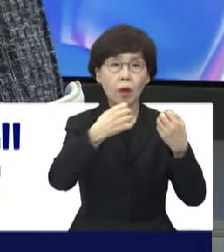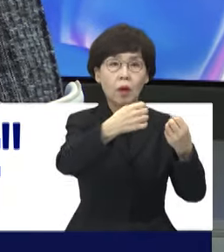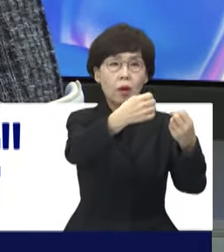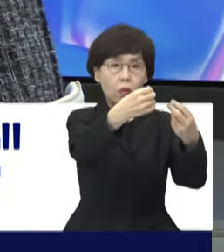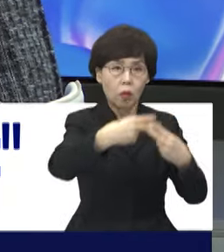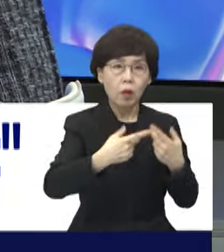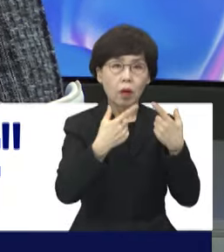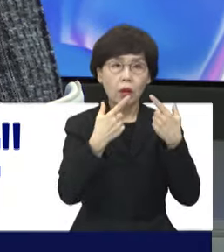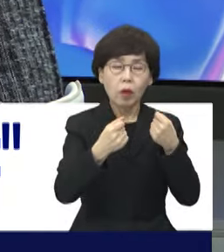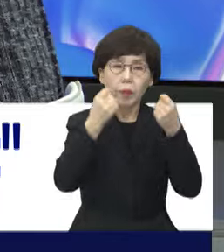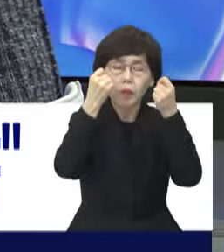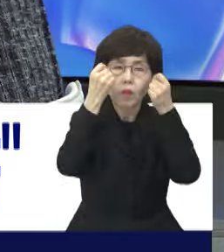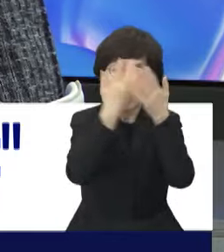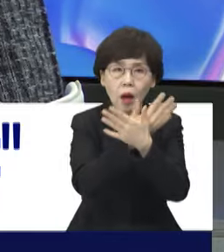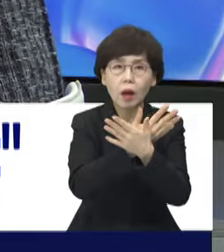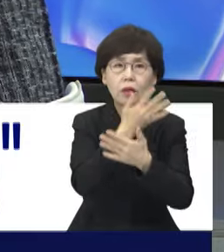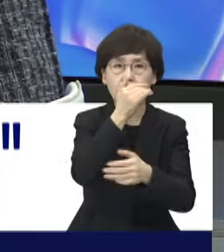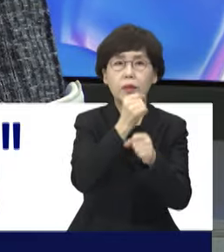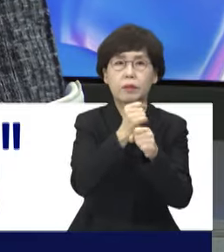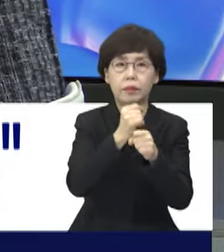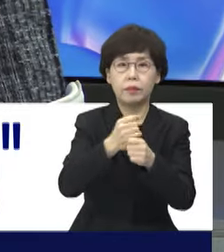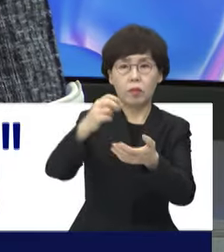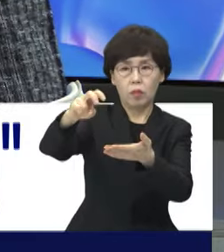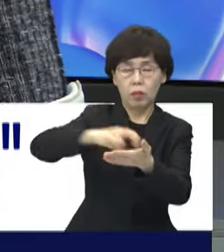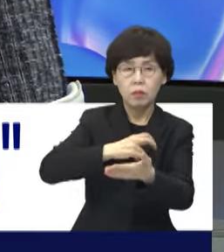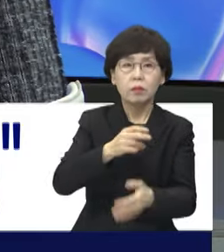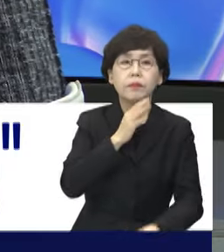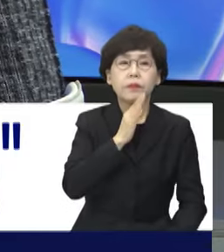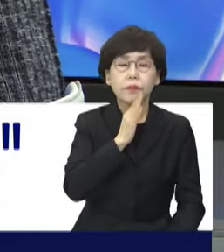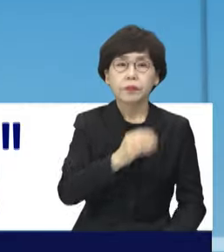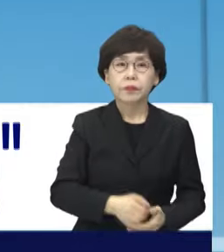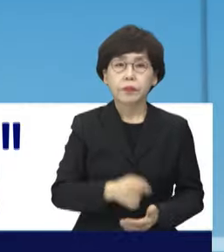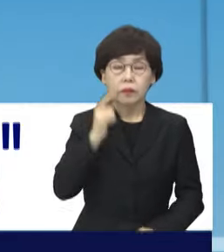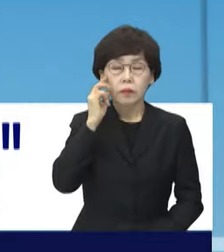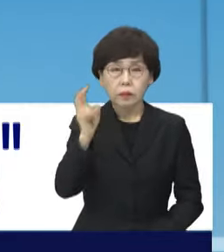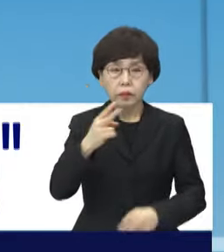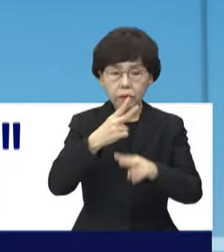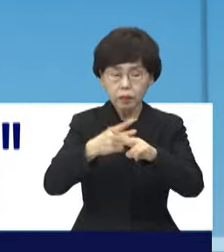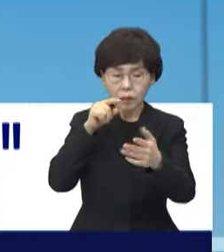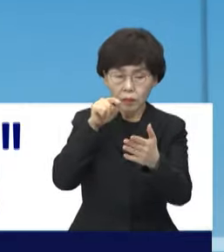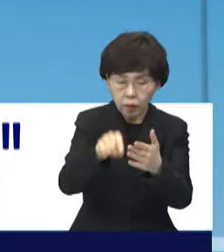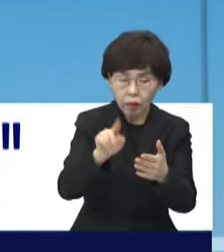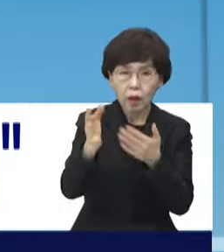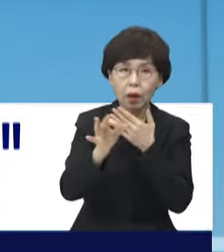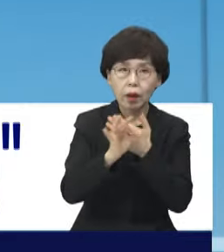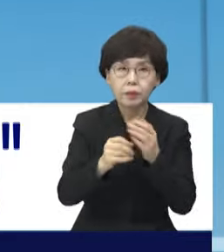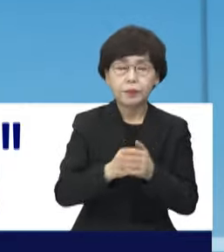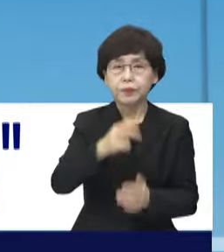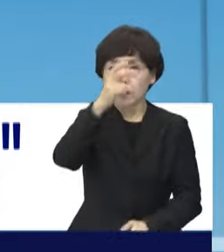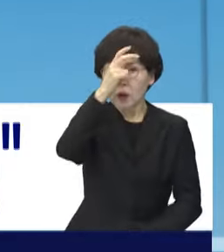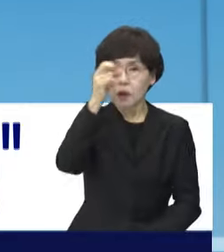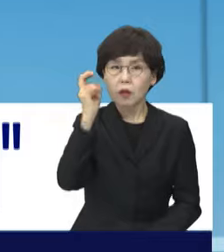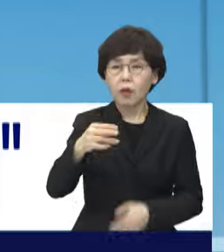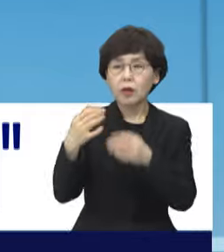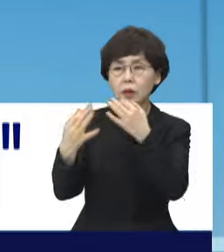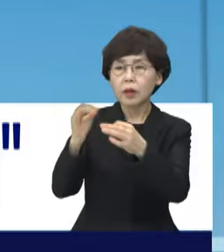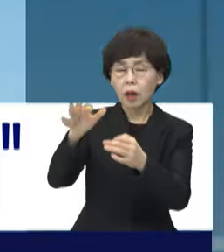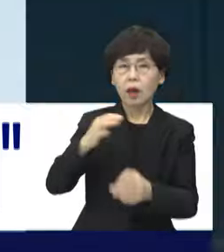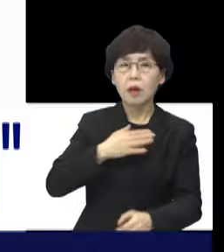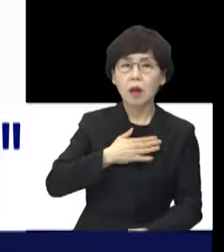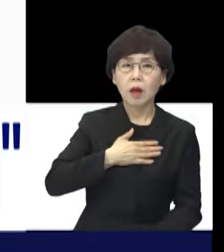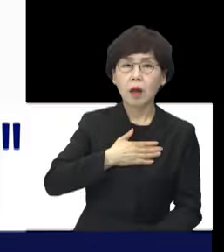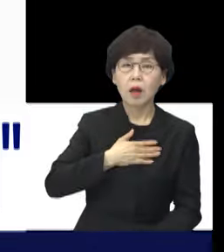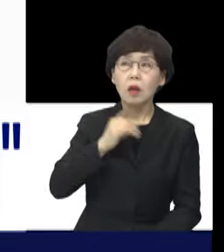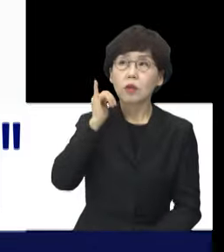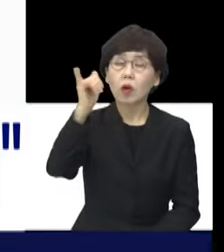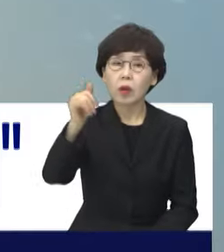교묘하게 보내더라구요네 맞습니다 그리고 혹시라도 뭐 링크를 클릭하거나 할 경우에는 뭐 경찰이나 은행에 내가 전화를